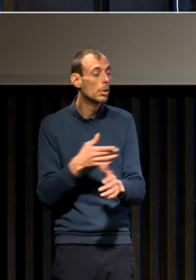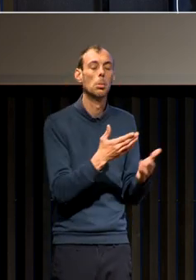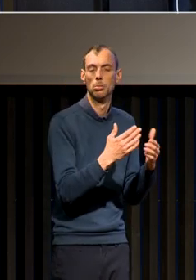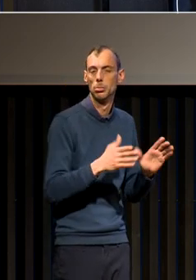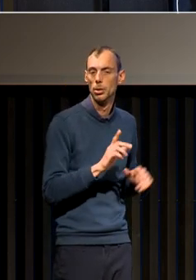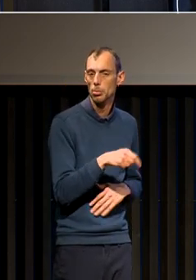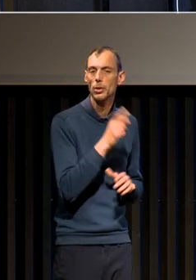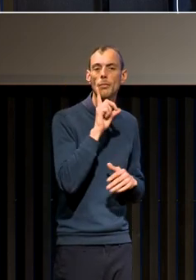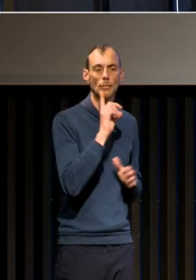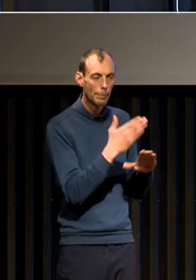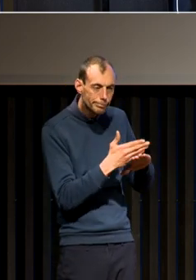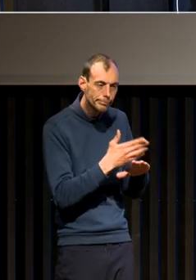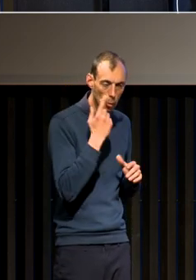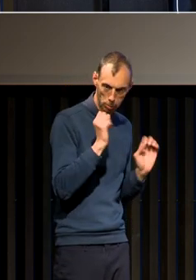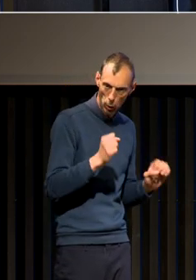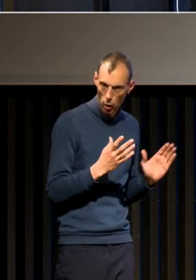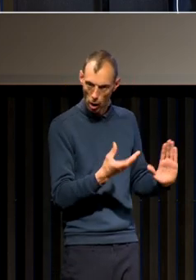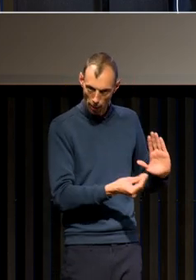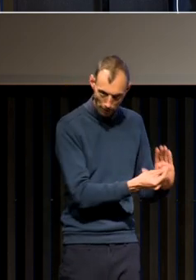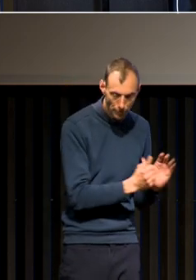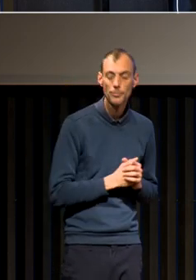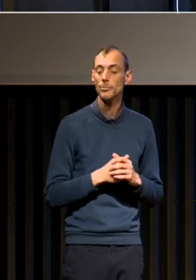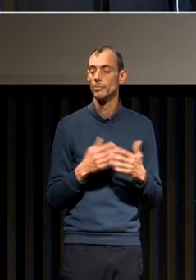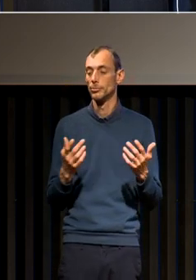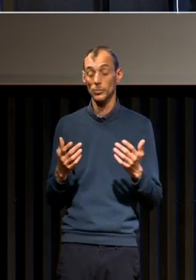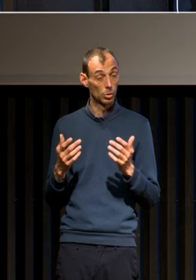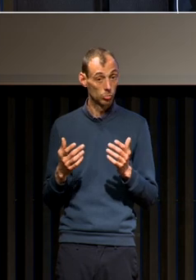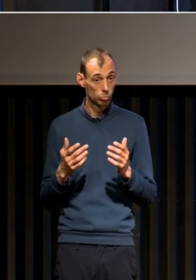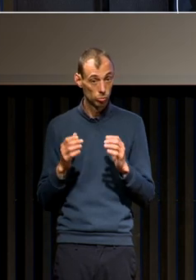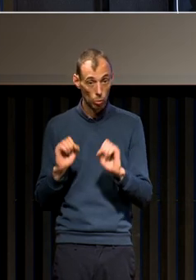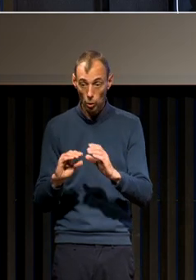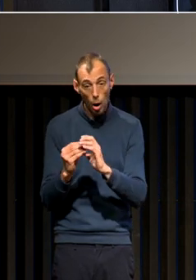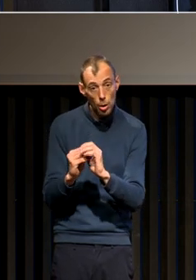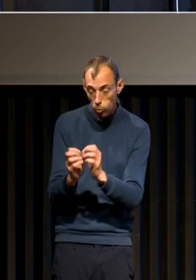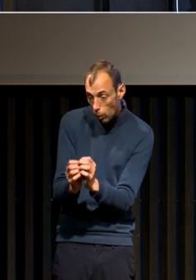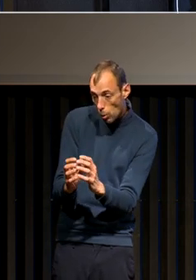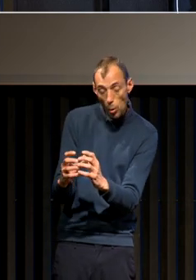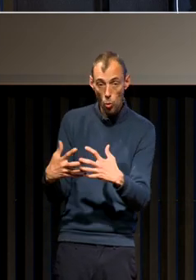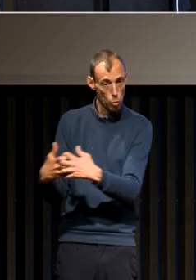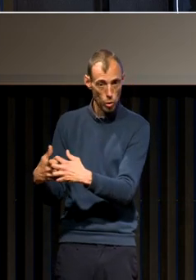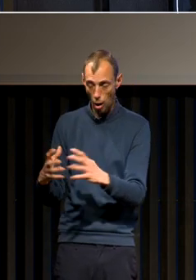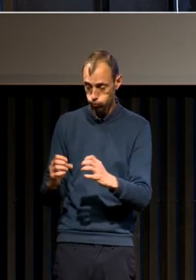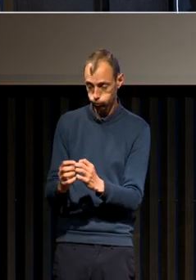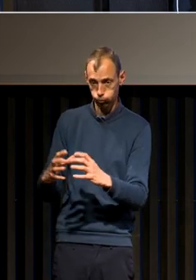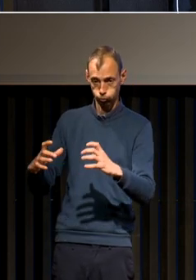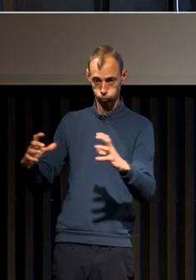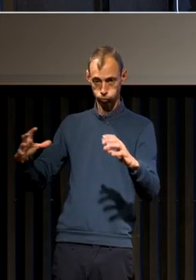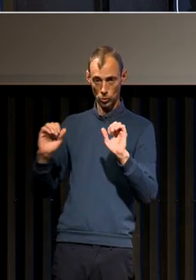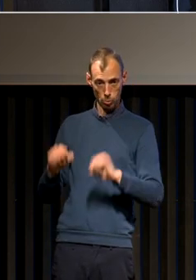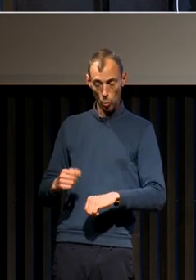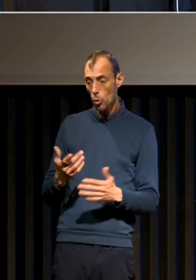recevoir. Et on peut congeler à différents stades du développement embryonnaire. Stade